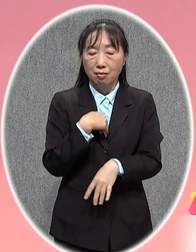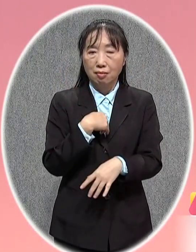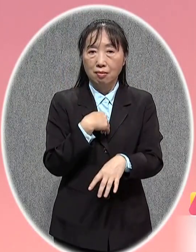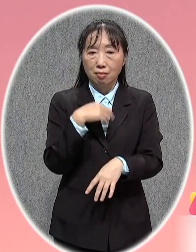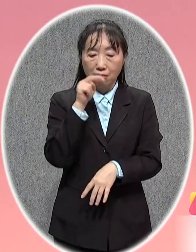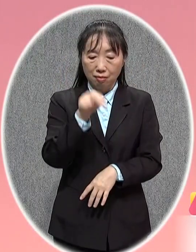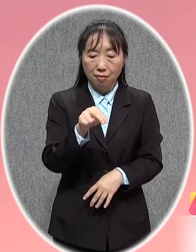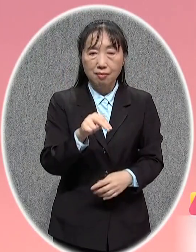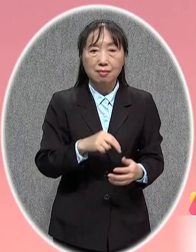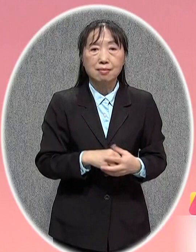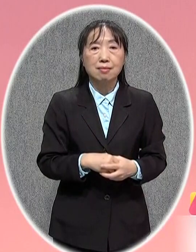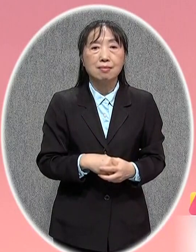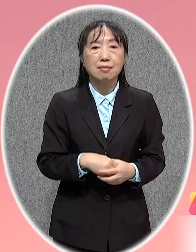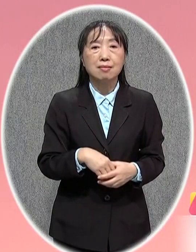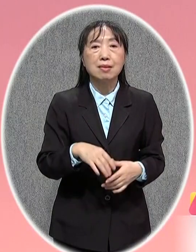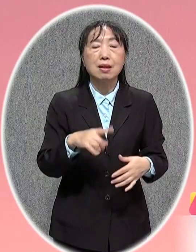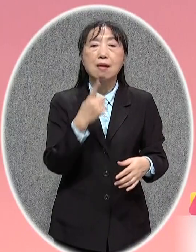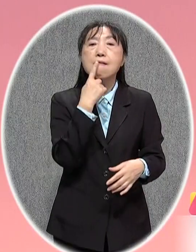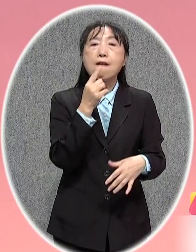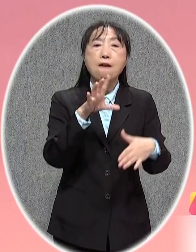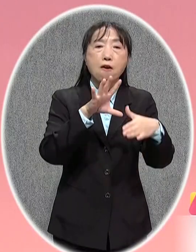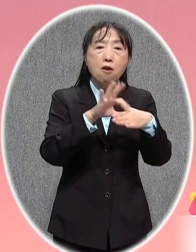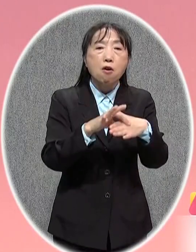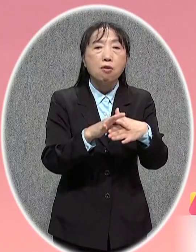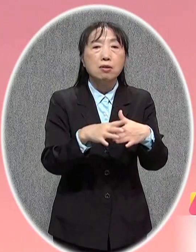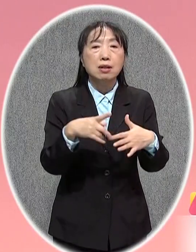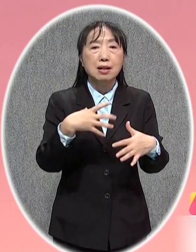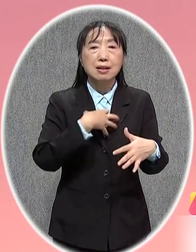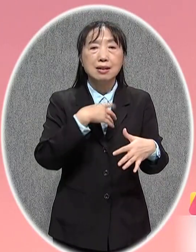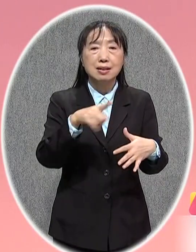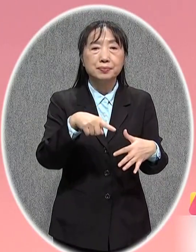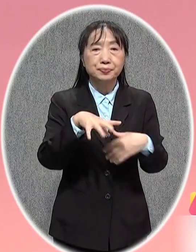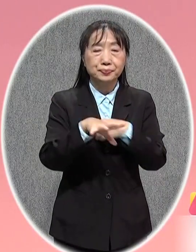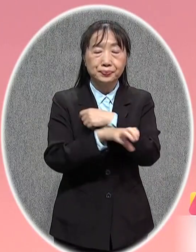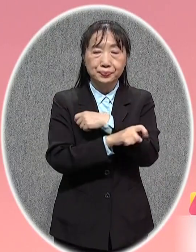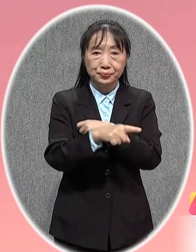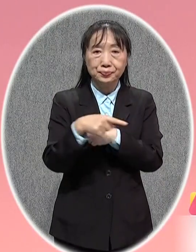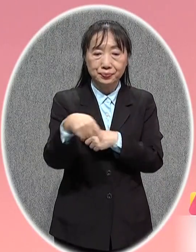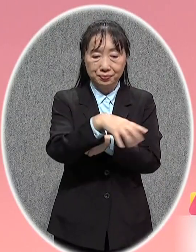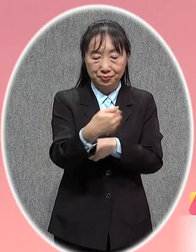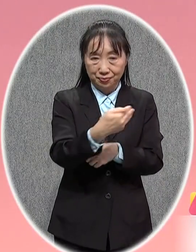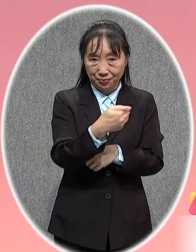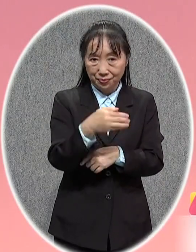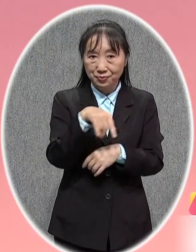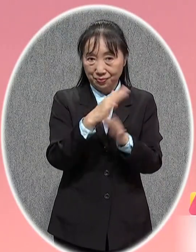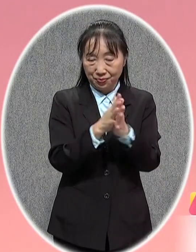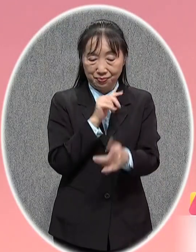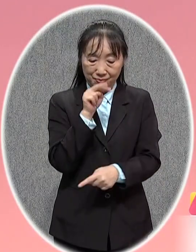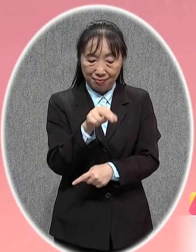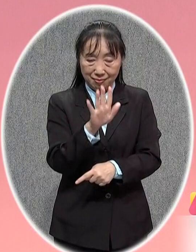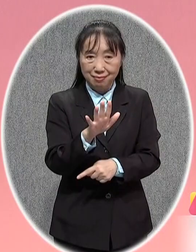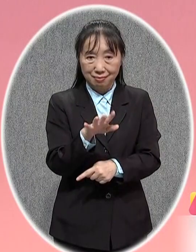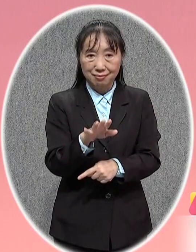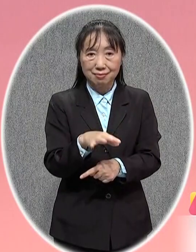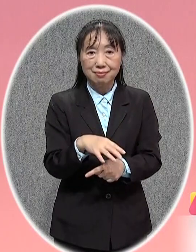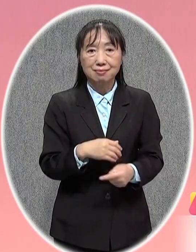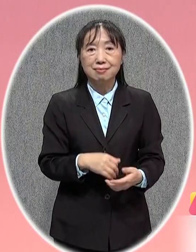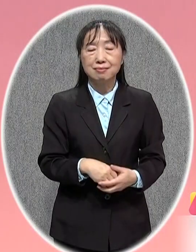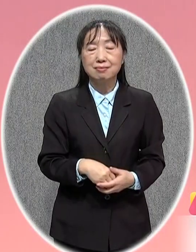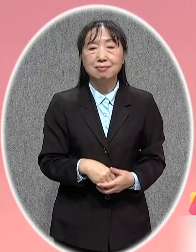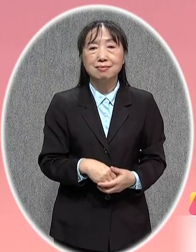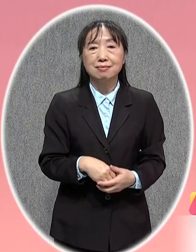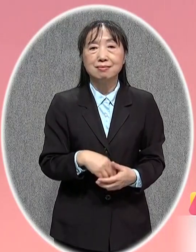实都有这个红肉阿济角的幼鱼被发，就说被发现。那如刚刚林老师所讲的，它可